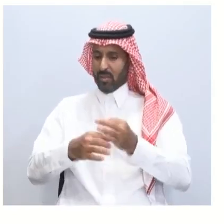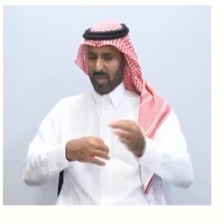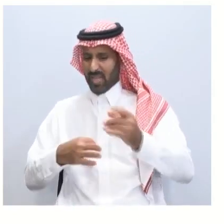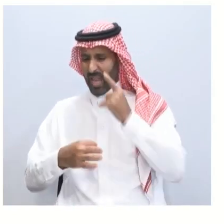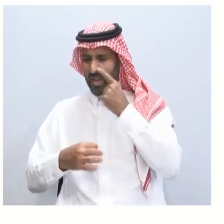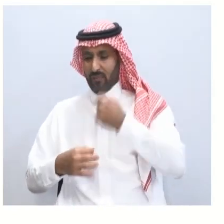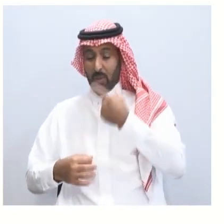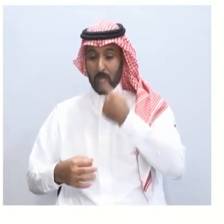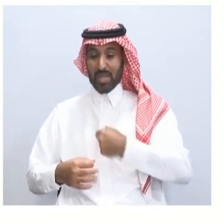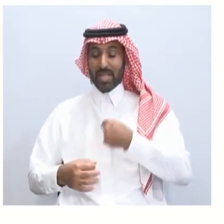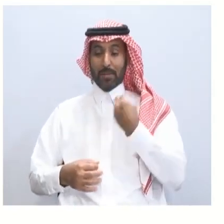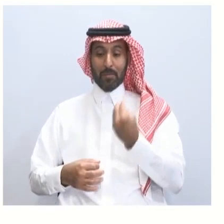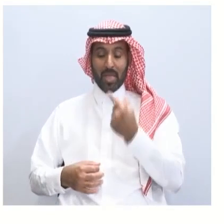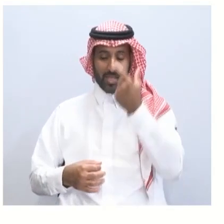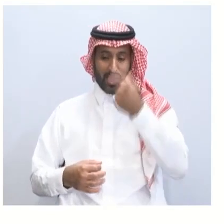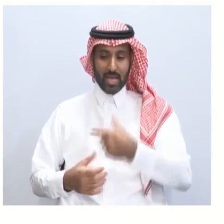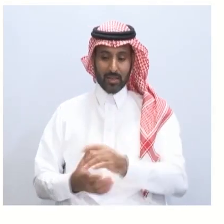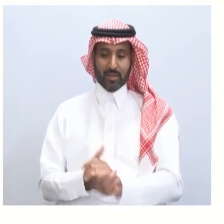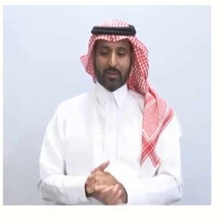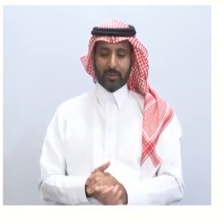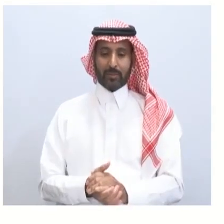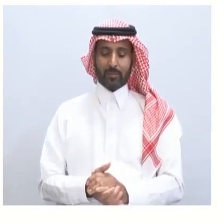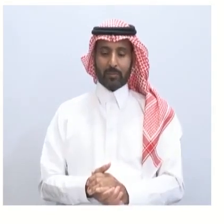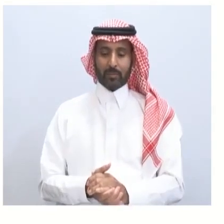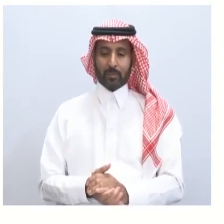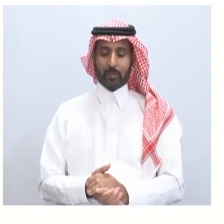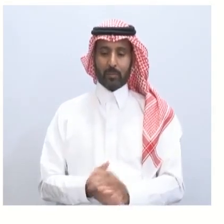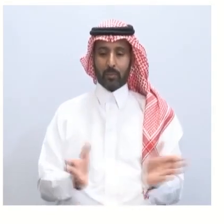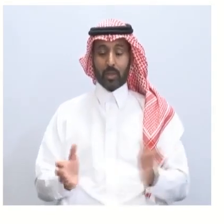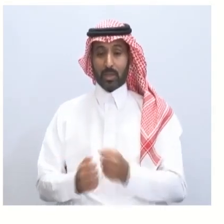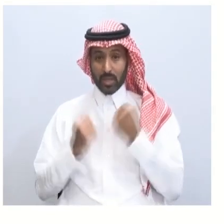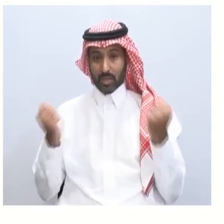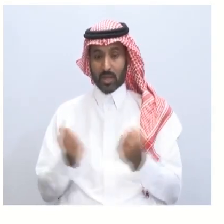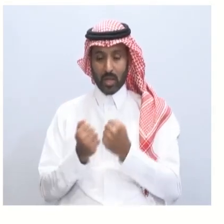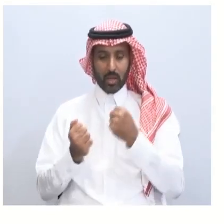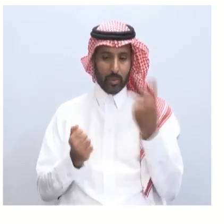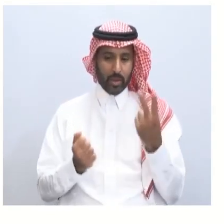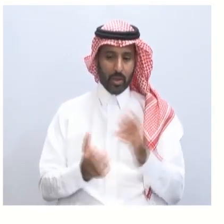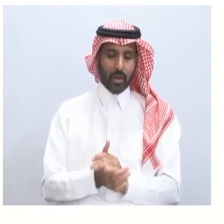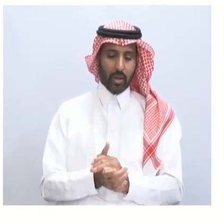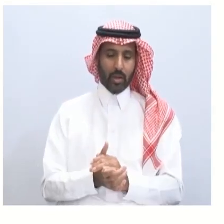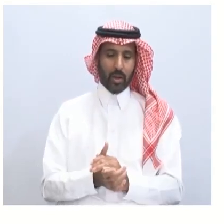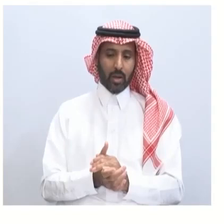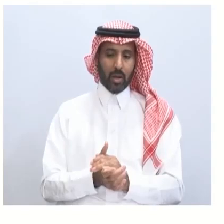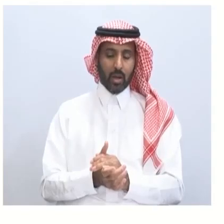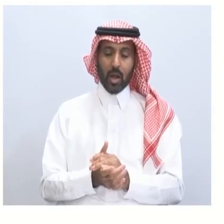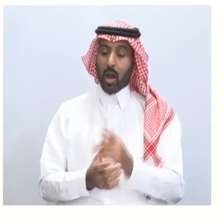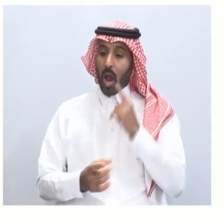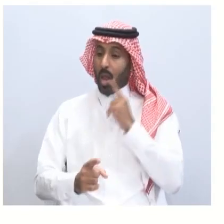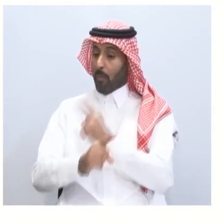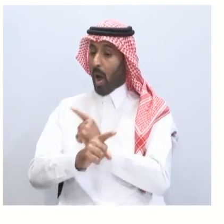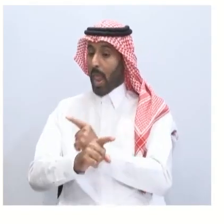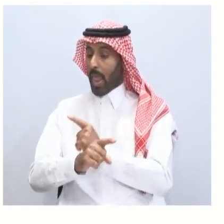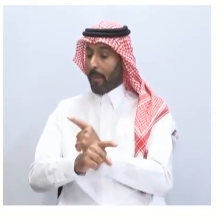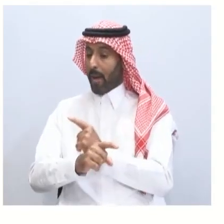عن الانانيه وحب الذات نشاط رقم اثنان كلفت المعلمه